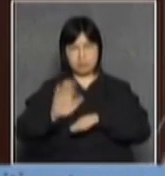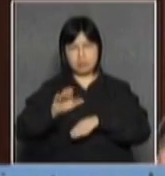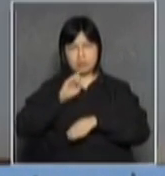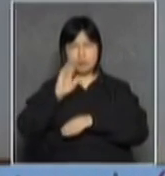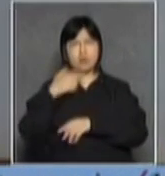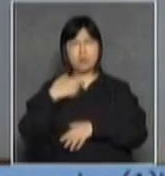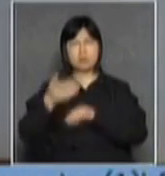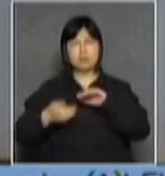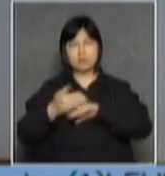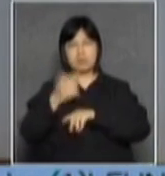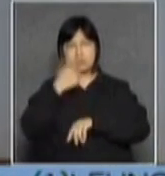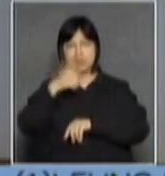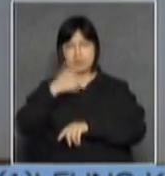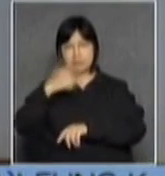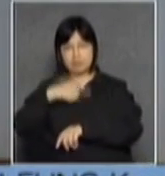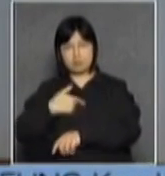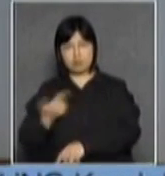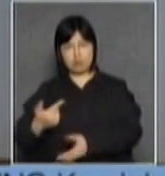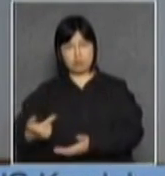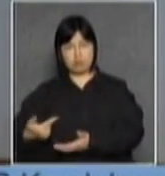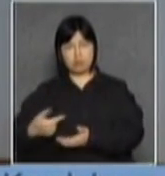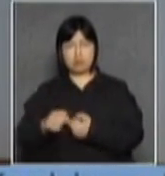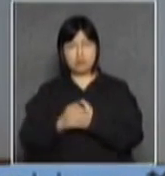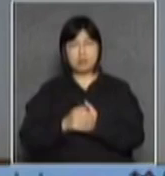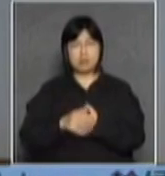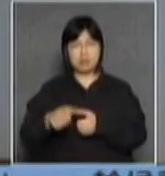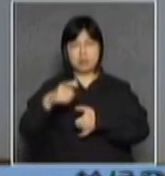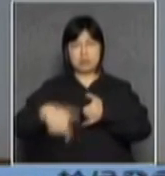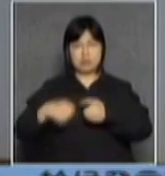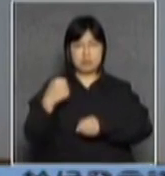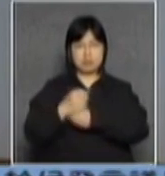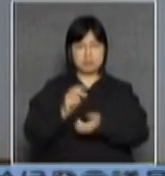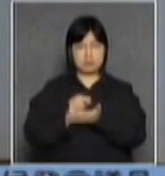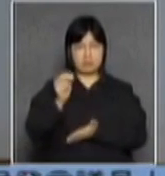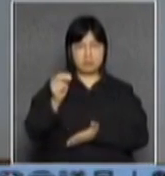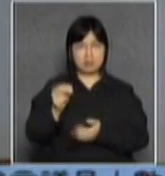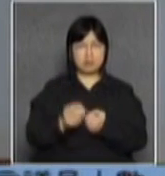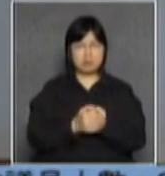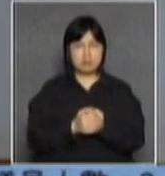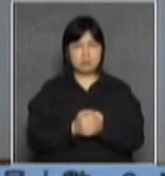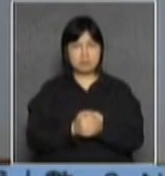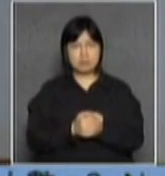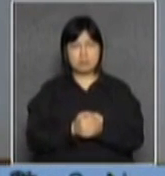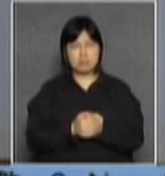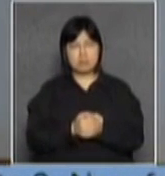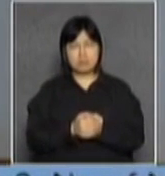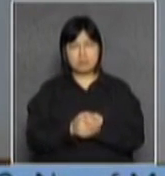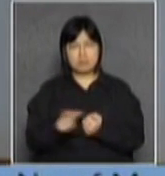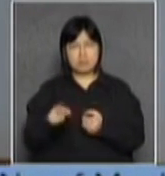重复噶，次次新嘢嚟噶。系咯，佢一个人做咗七年嘅司长，嗱，佢即系曾